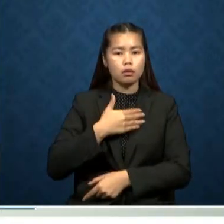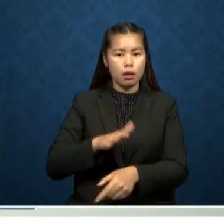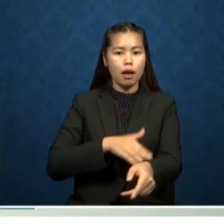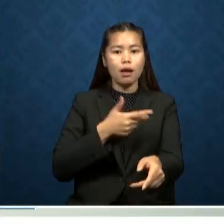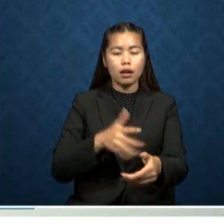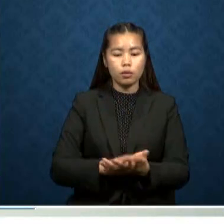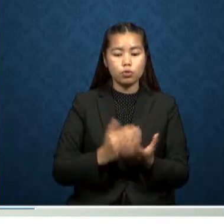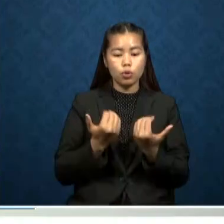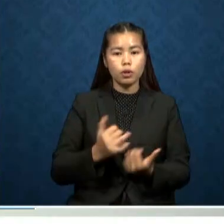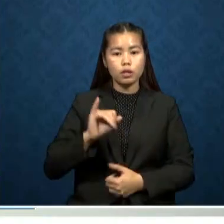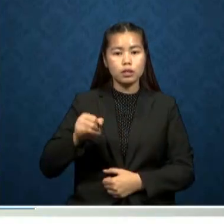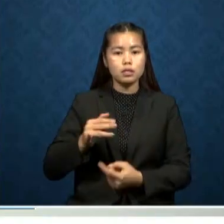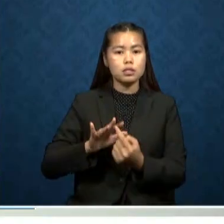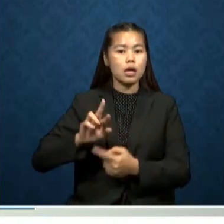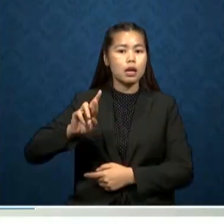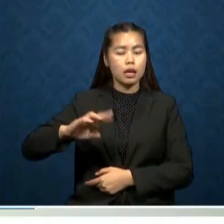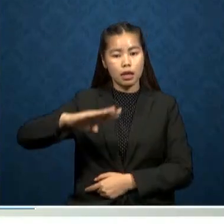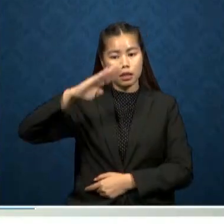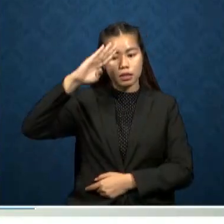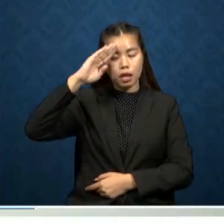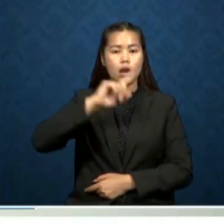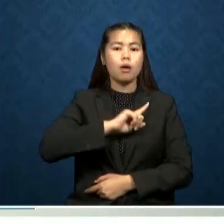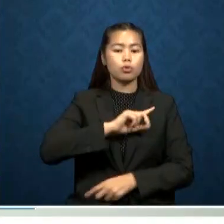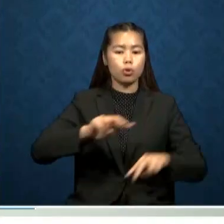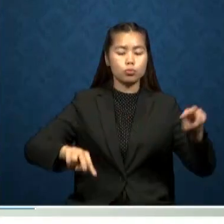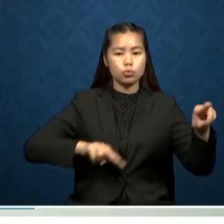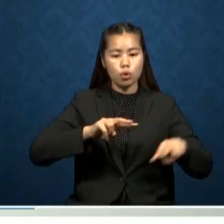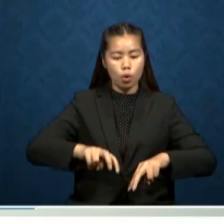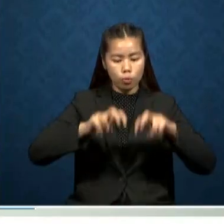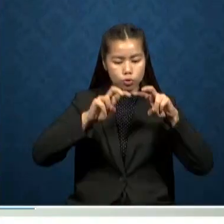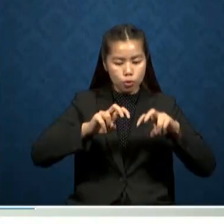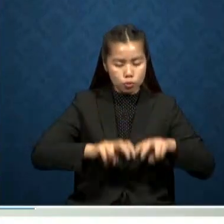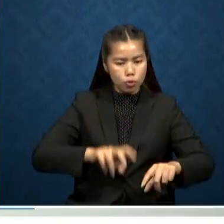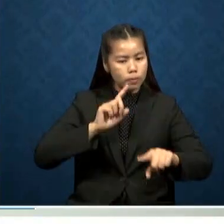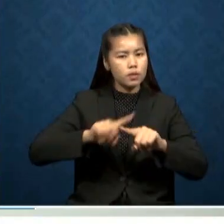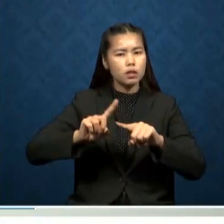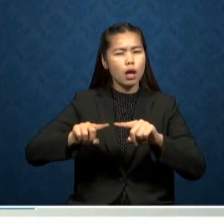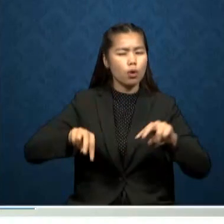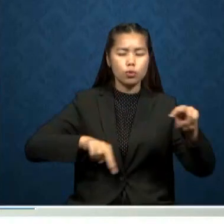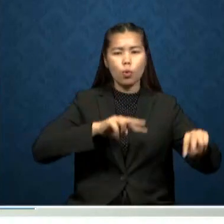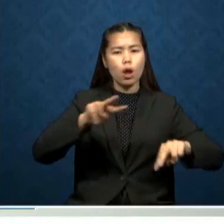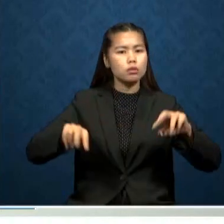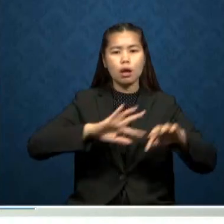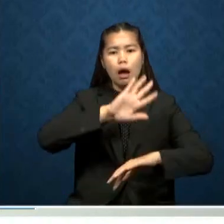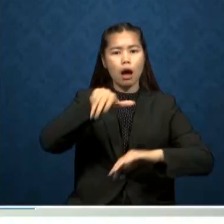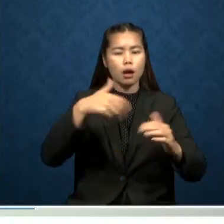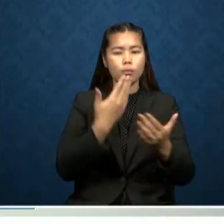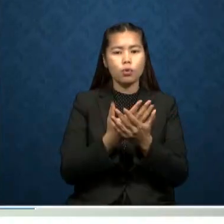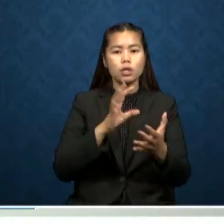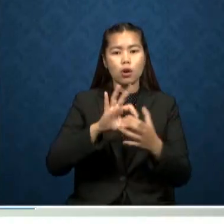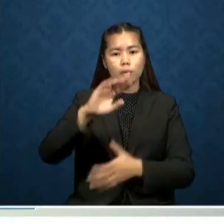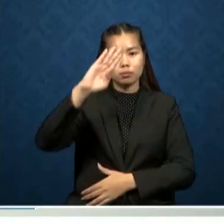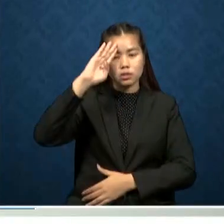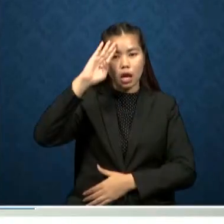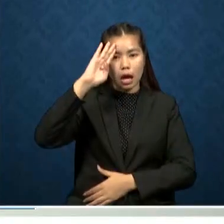ยังคงทำหน้าที่ตรวจราชการสืบสวนสอบสวนควบคุมและดูแลกำกับหน่วยงานและกำลัง